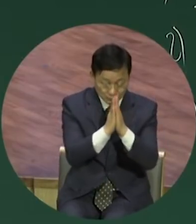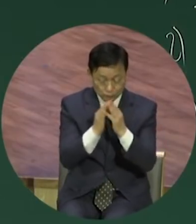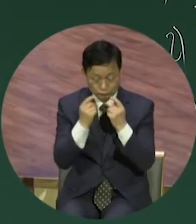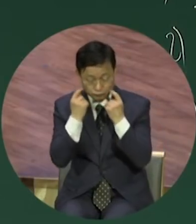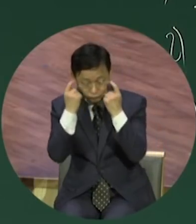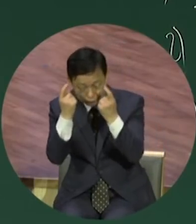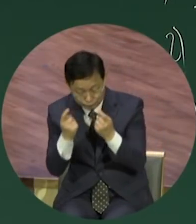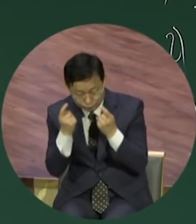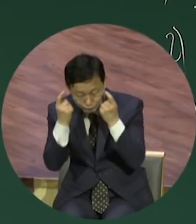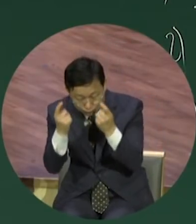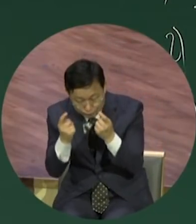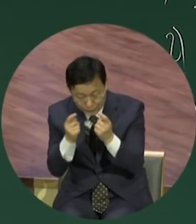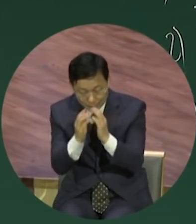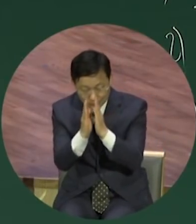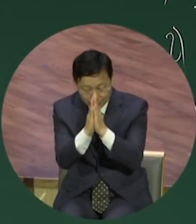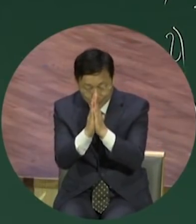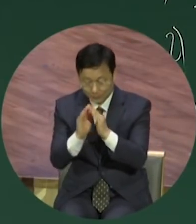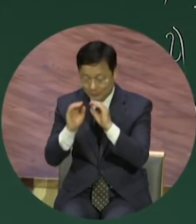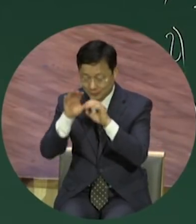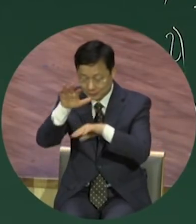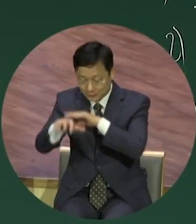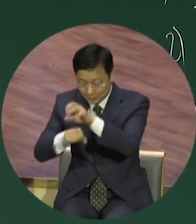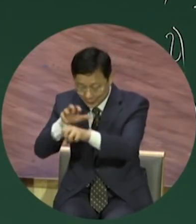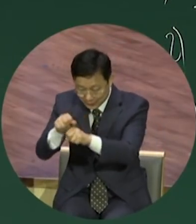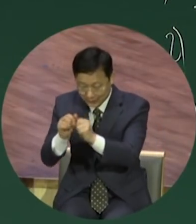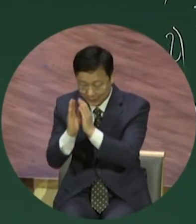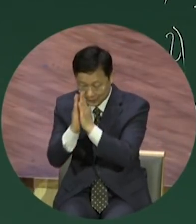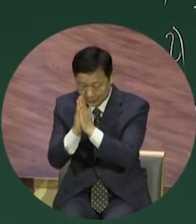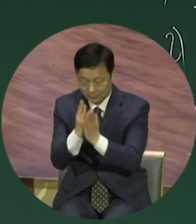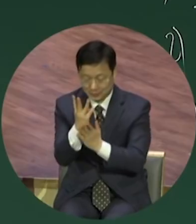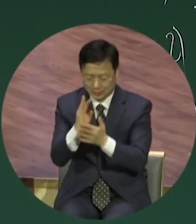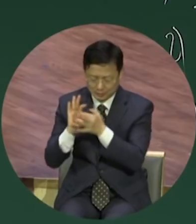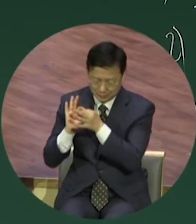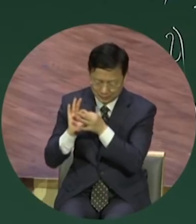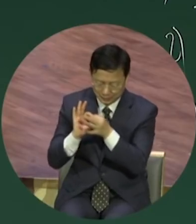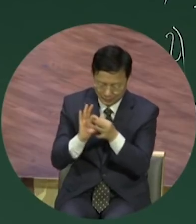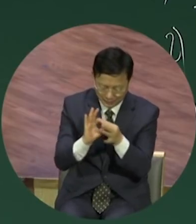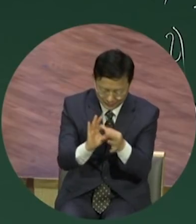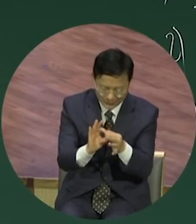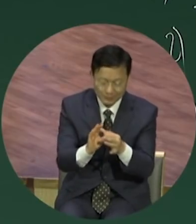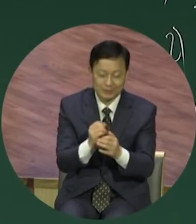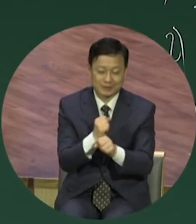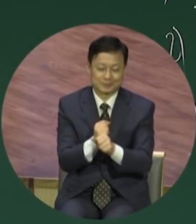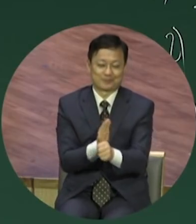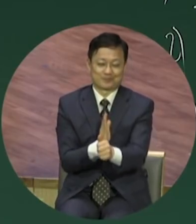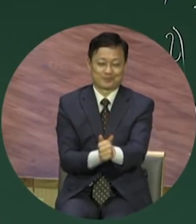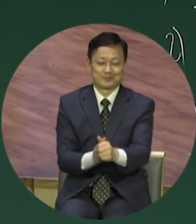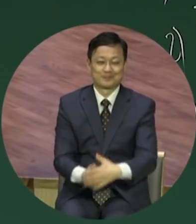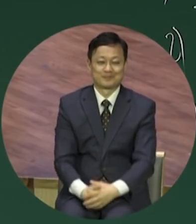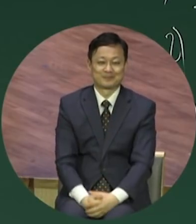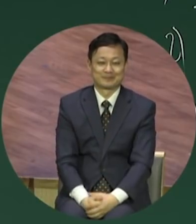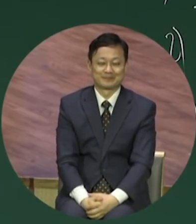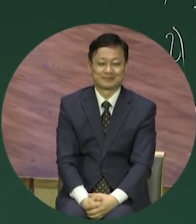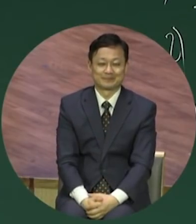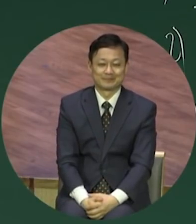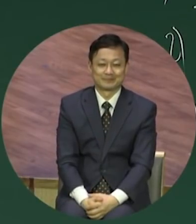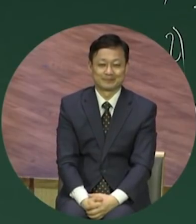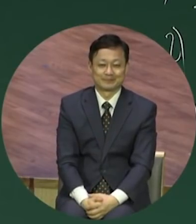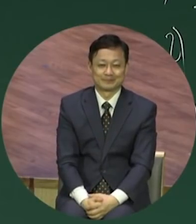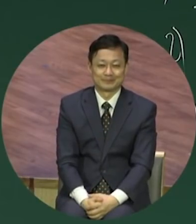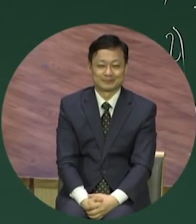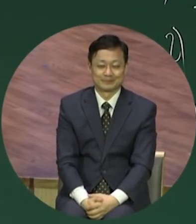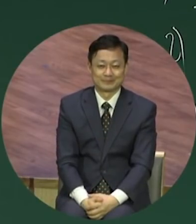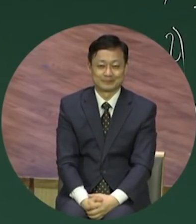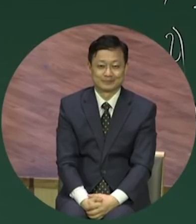기도, 정복자의 기도 계속하시면 됩니다. Just continue to remain in prayer, prayer of those remain, prayer of the pilgrim, prayer of the conqueror. 기도에